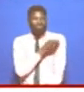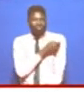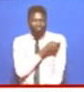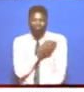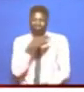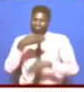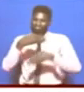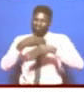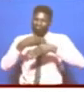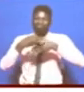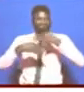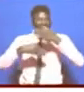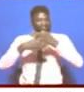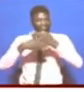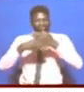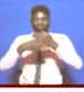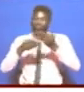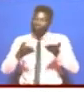umeifikisha.